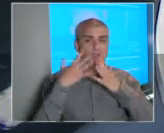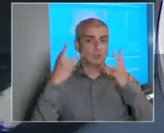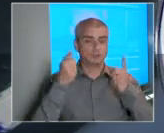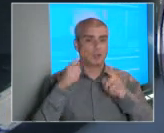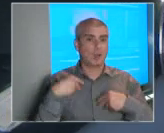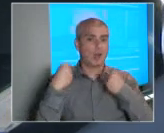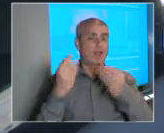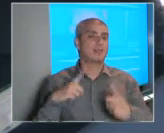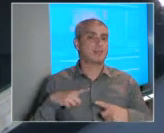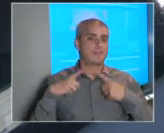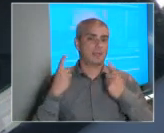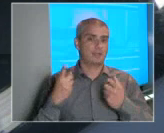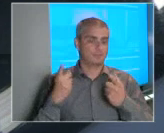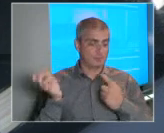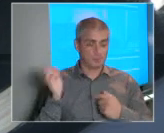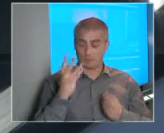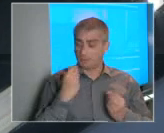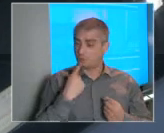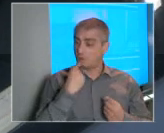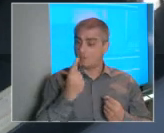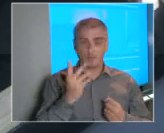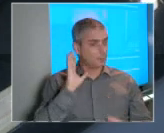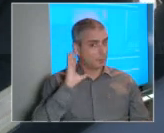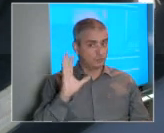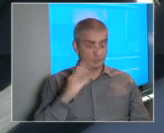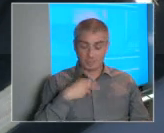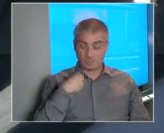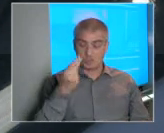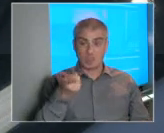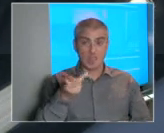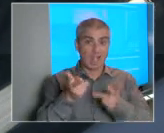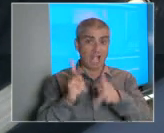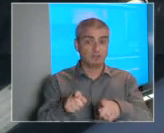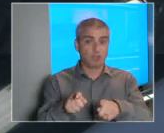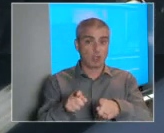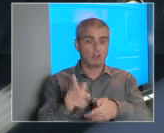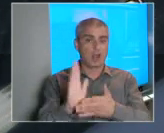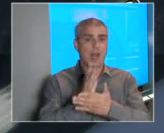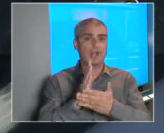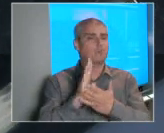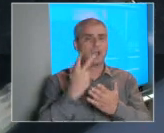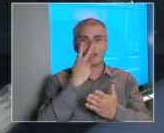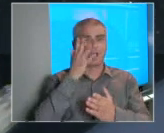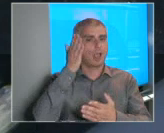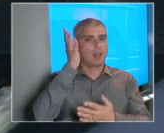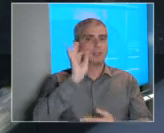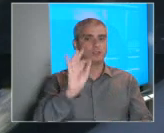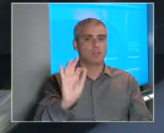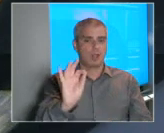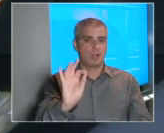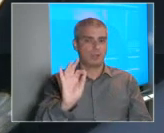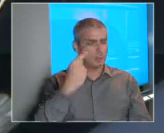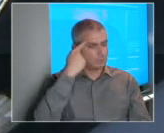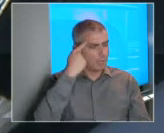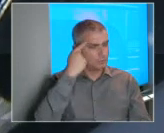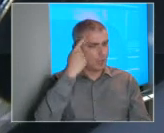יכול לתת לו בחיים. אתה בא למישהו ואתה אומר לו, תקשיב, אני נותן לך את האפשרות לקבוע איך ייראה העתיד שלך.